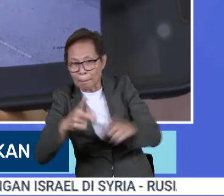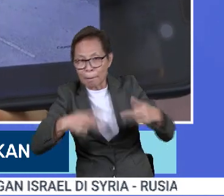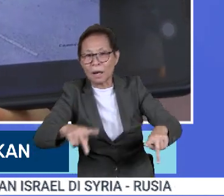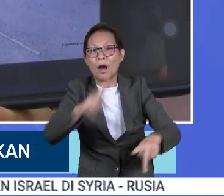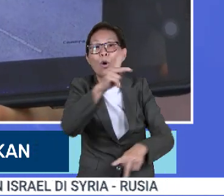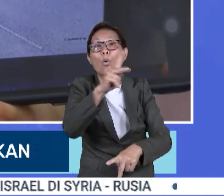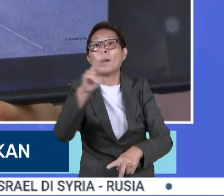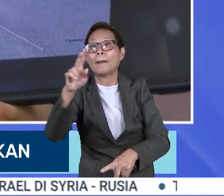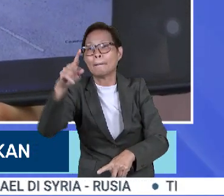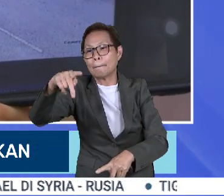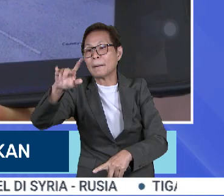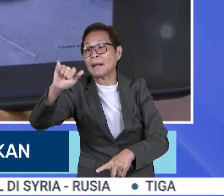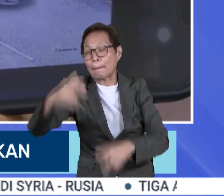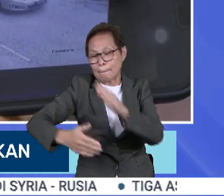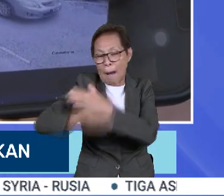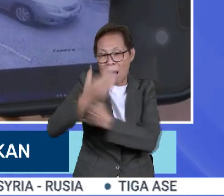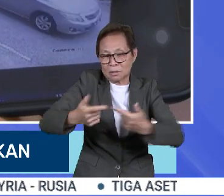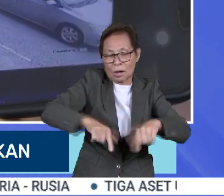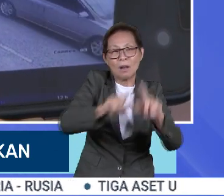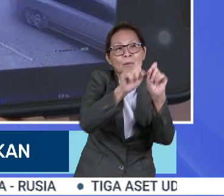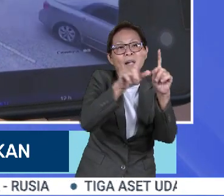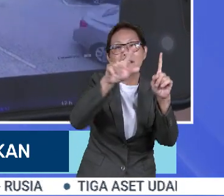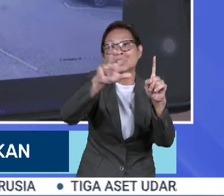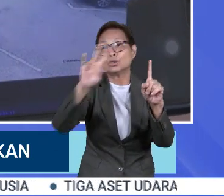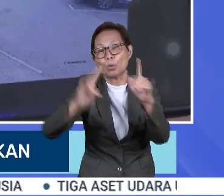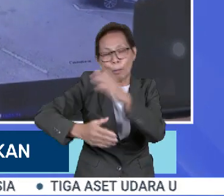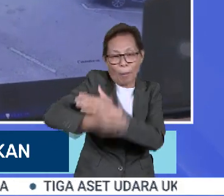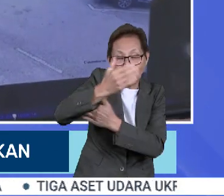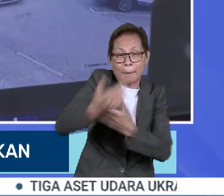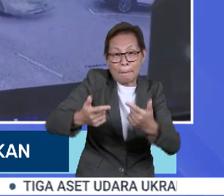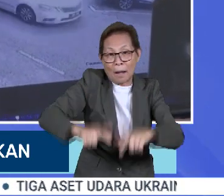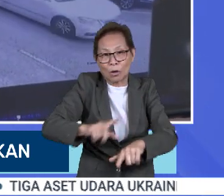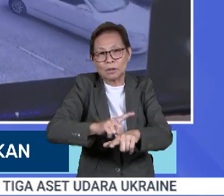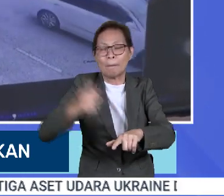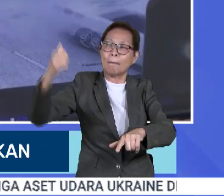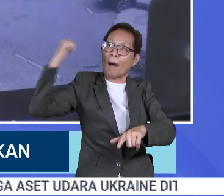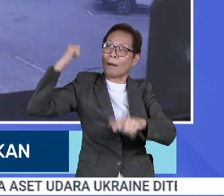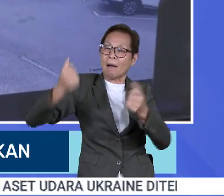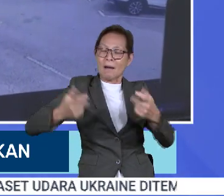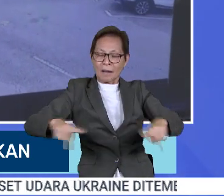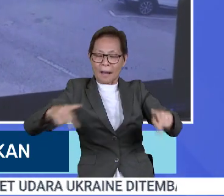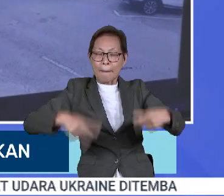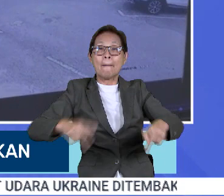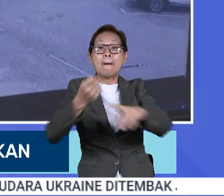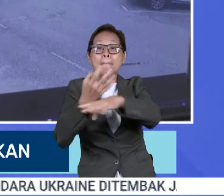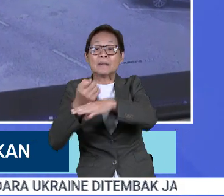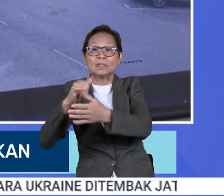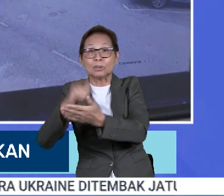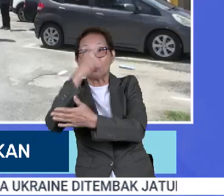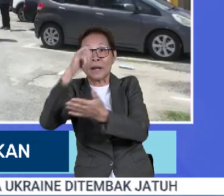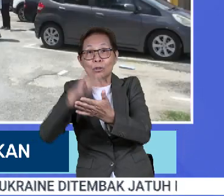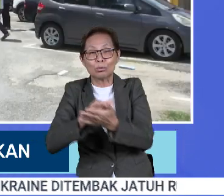kualipina pagi tadi kejadian berlaku kira-kira pukul 11.37 menit pagi di bagian belakang sebuah kedai emas terbaru